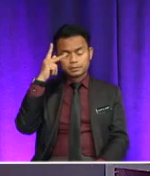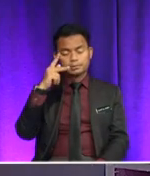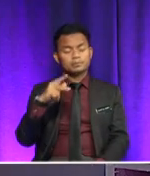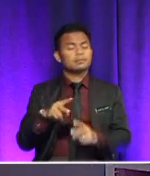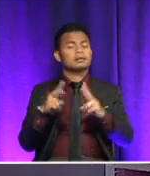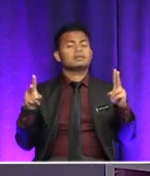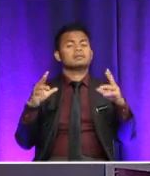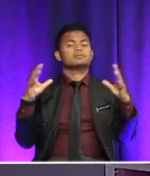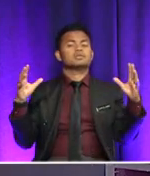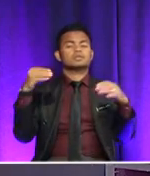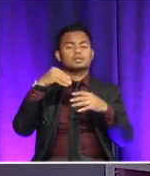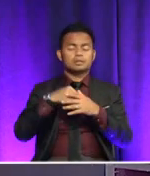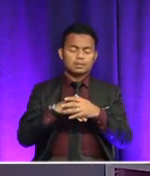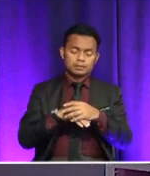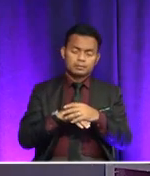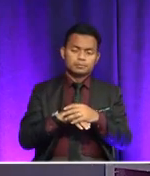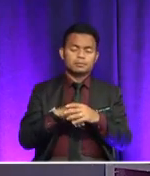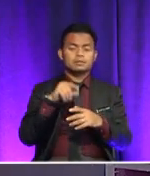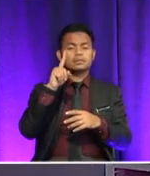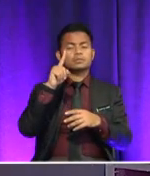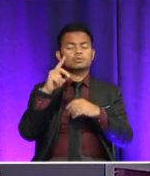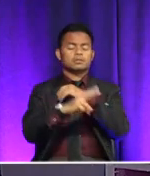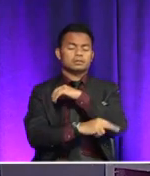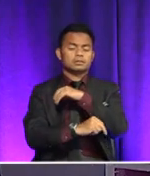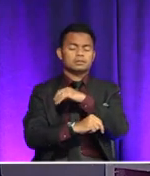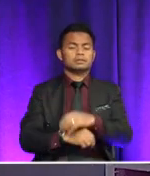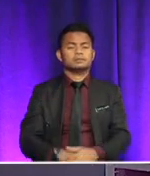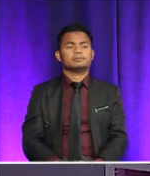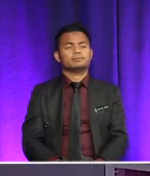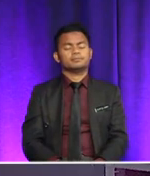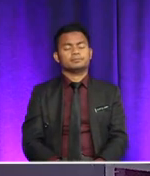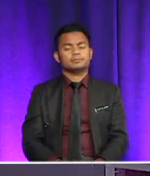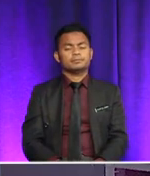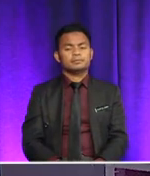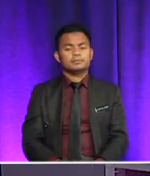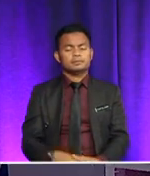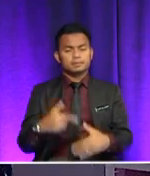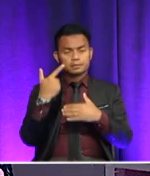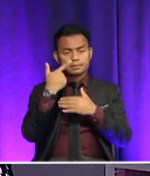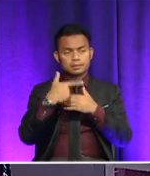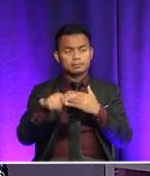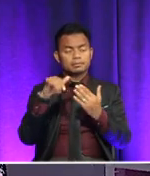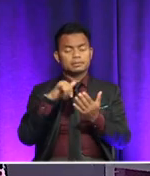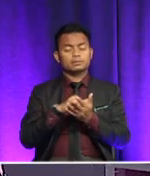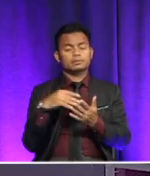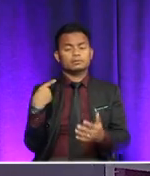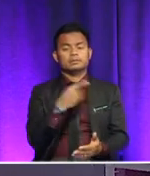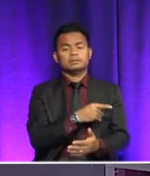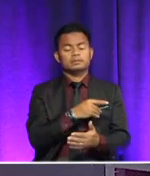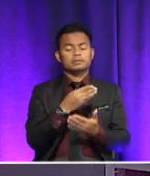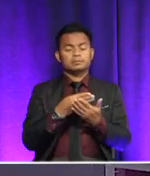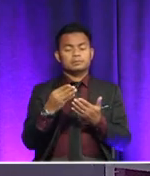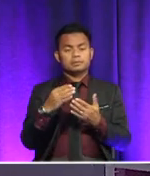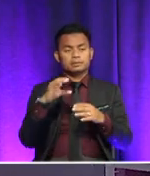untuk mempromosikan satu-satu produk itu ialah ayat huray Selepas itu kita bagi contoh sebab